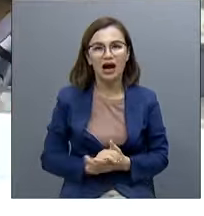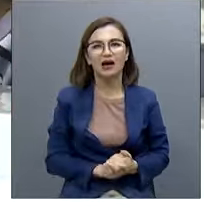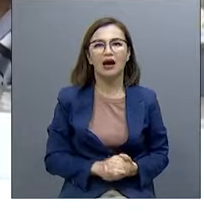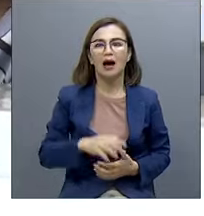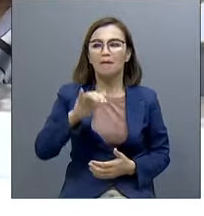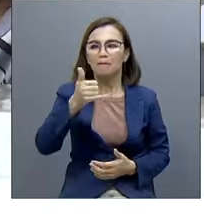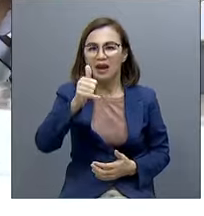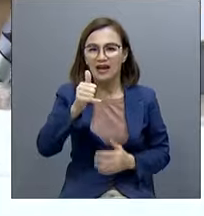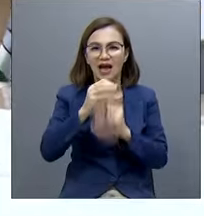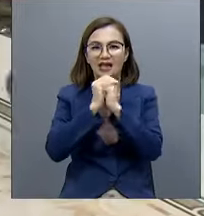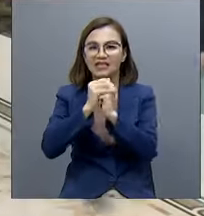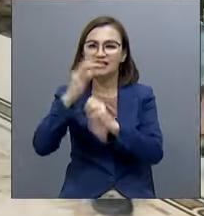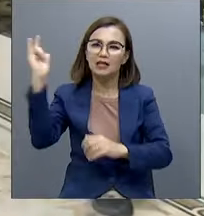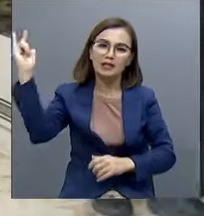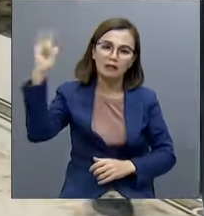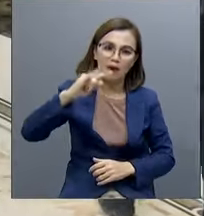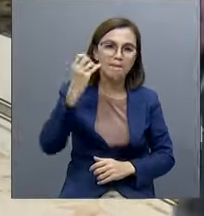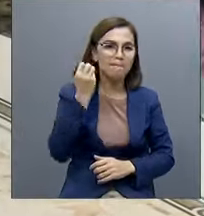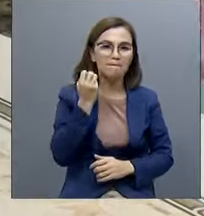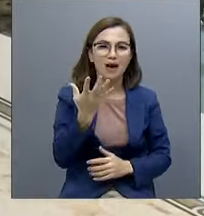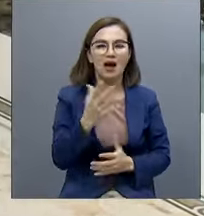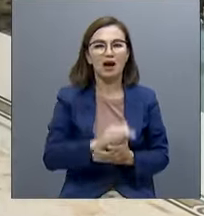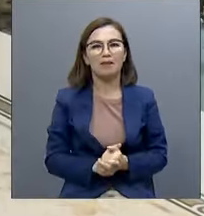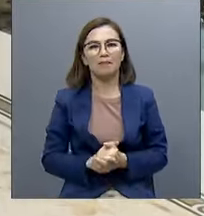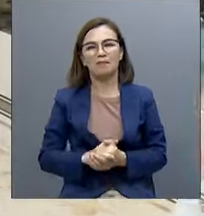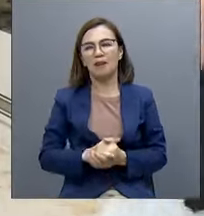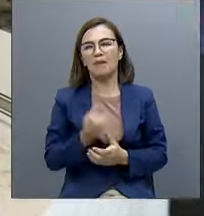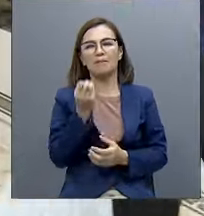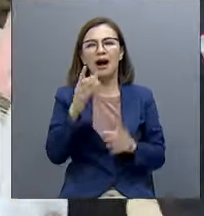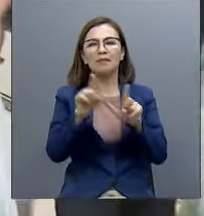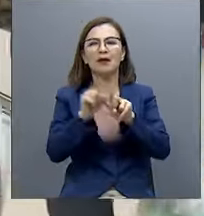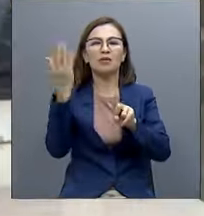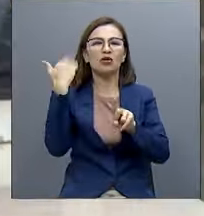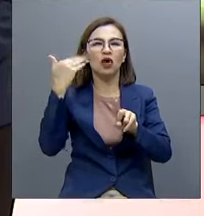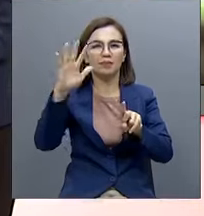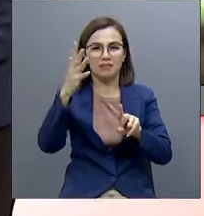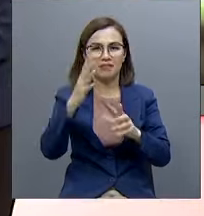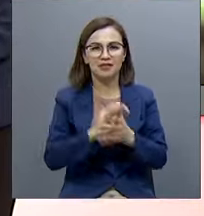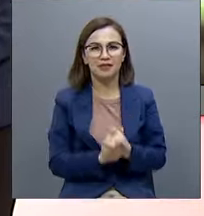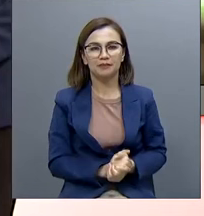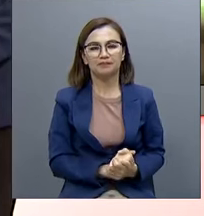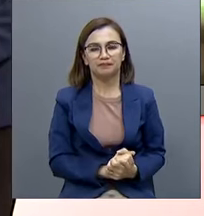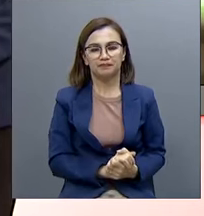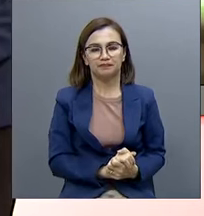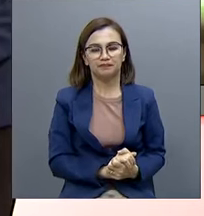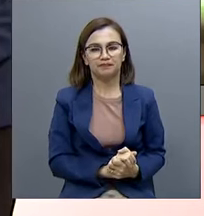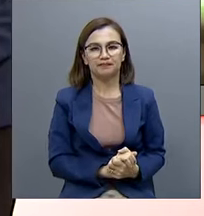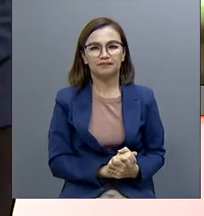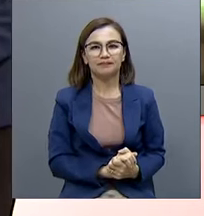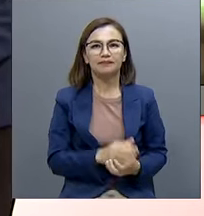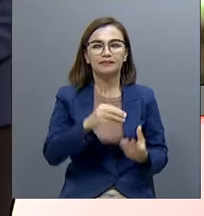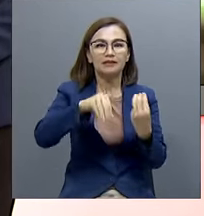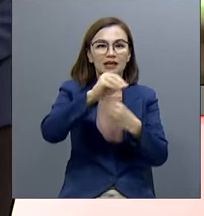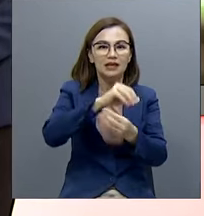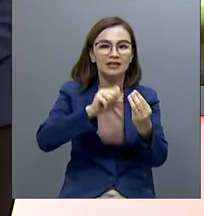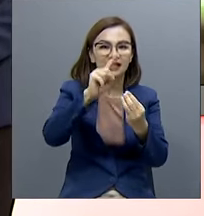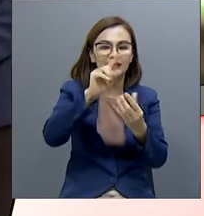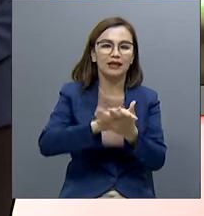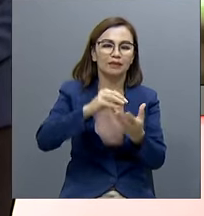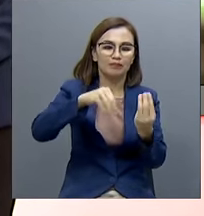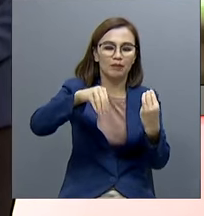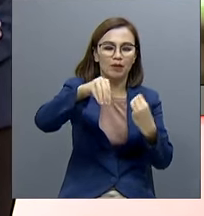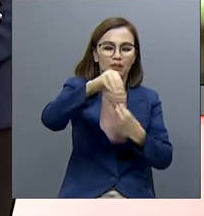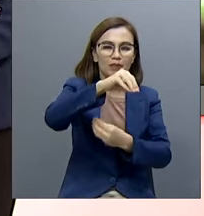กลับมาในจำนวนเท่าเดิมค่ะสำหรับการชะลอตัวของเศรษฐกิจไทยนะคะบางส่วนก็เป็นปัญหาเชิงโครงสร้างที่